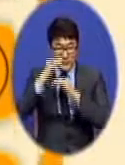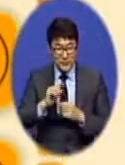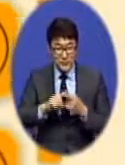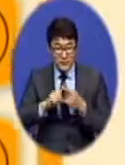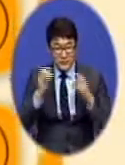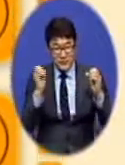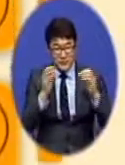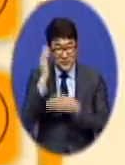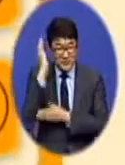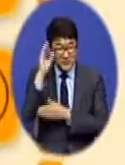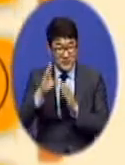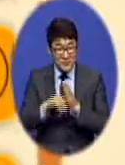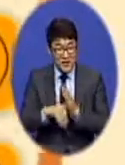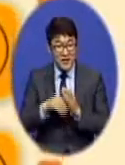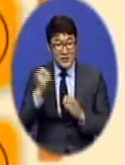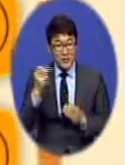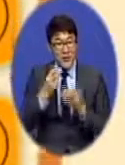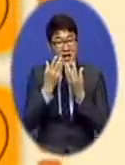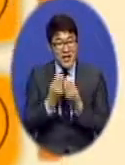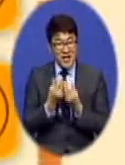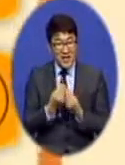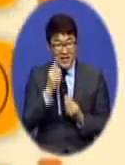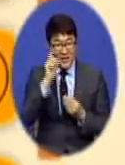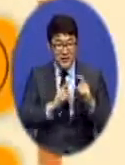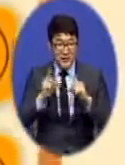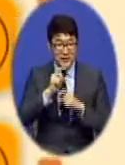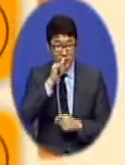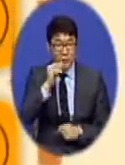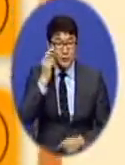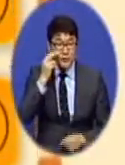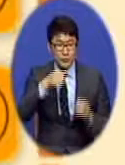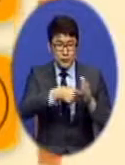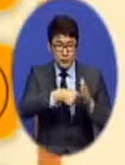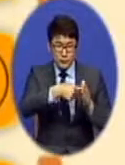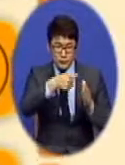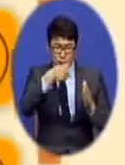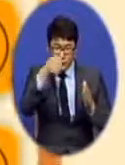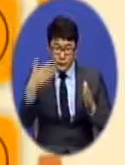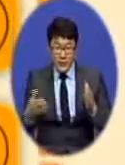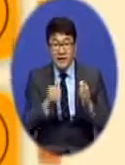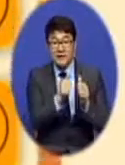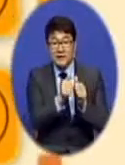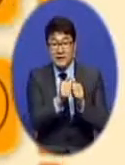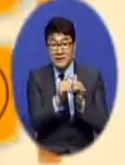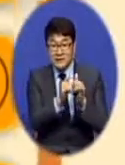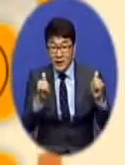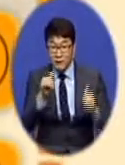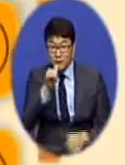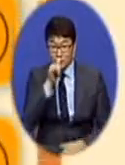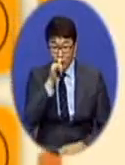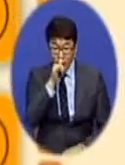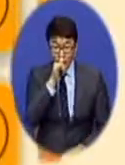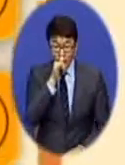대해서 참 이야기할 때 이야기하고 푼 또 사례가 하나 있죠. 맞습니다. 예. 저 미국의 유명한 네. 브라이언 트레이시라는